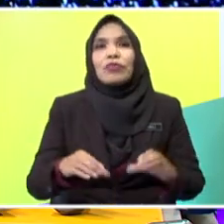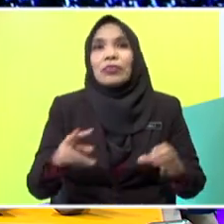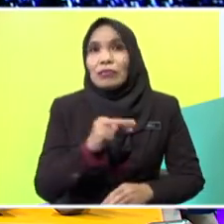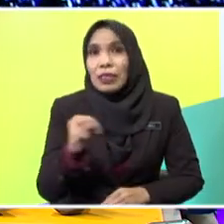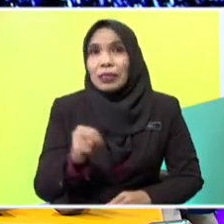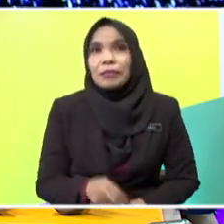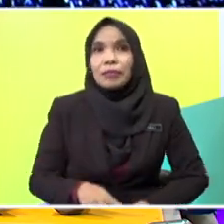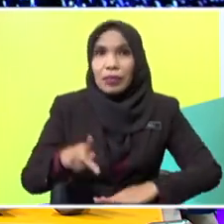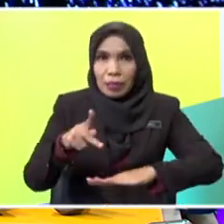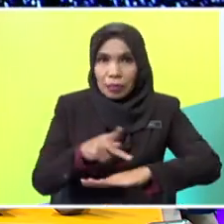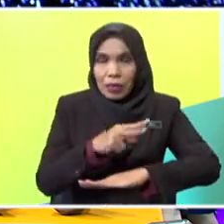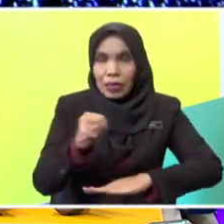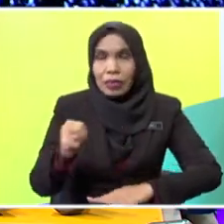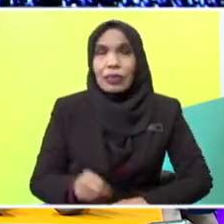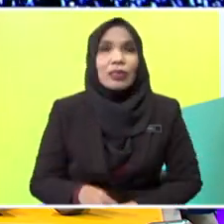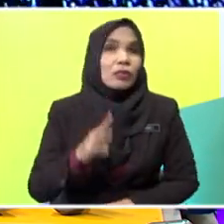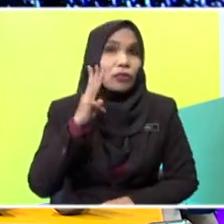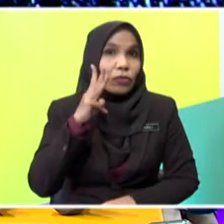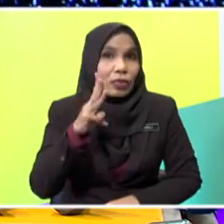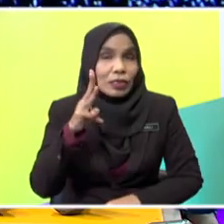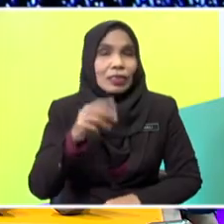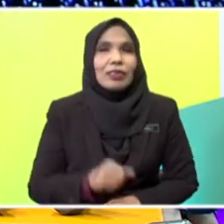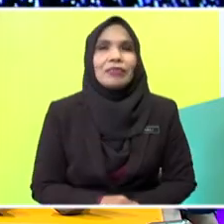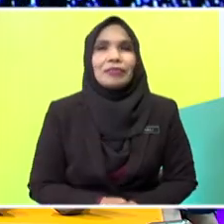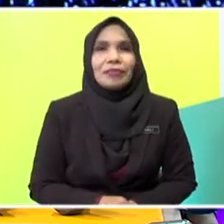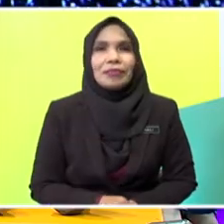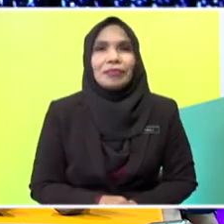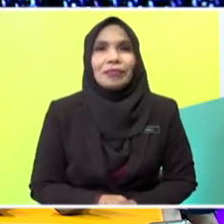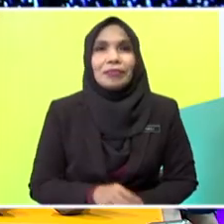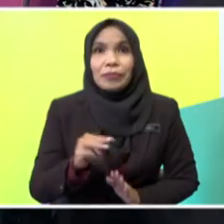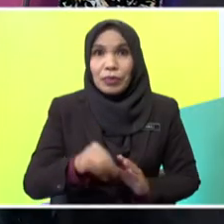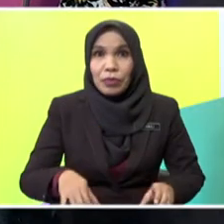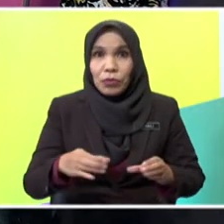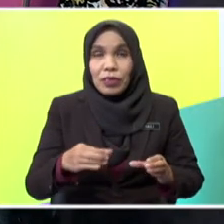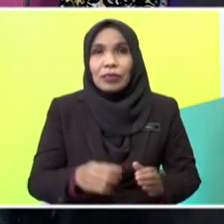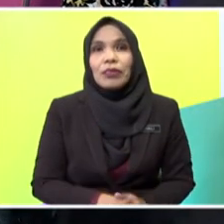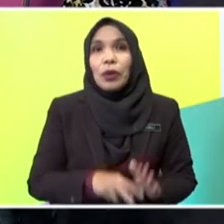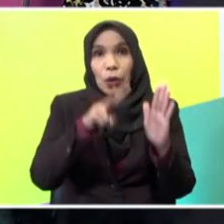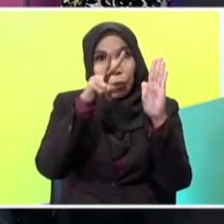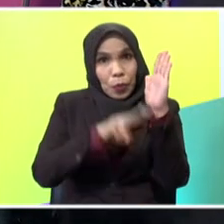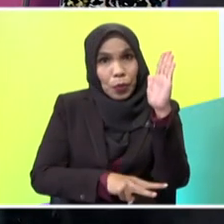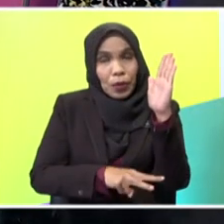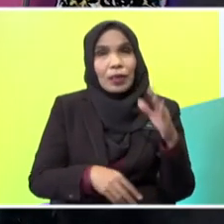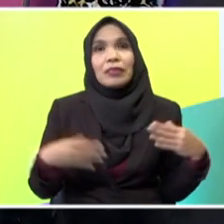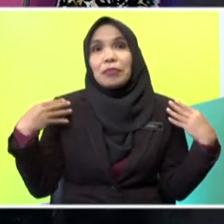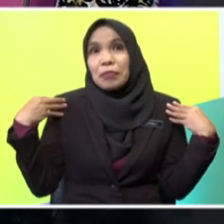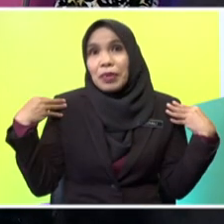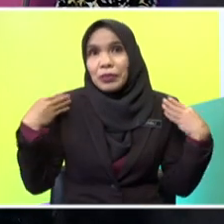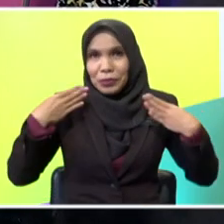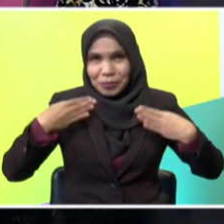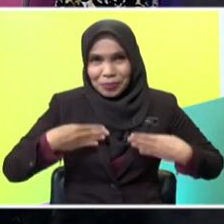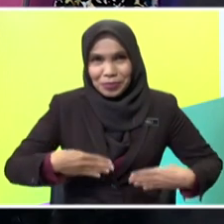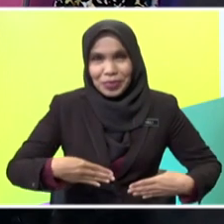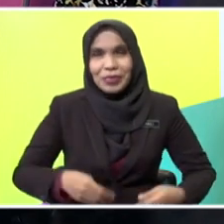wanita, iaitu pola baju blouse. Betul ya, Cikgu Natra dan Cikgu Jamal ya? Betul. Okey, baiklah